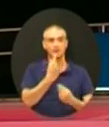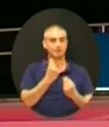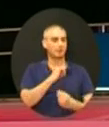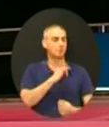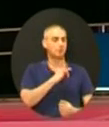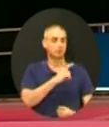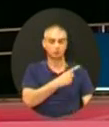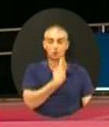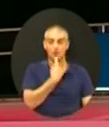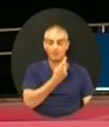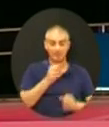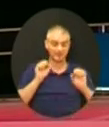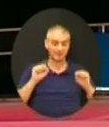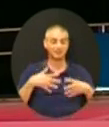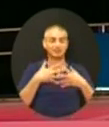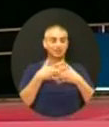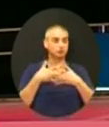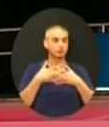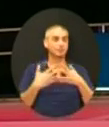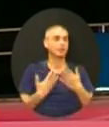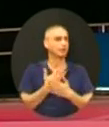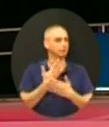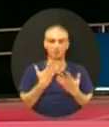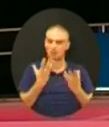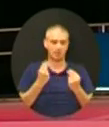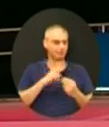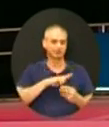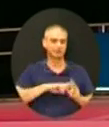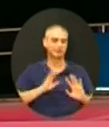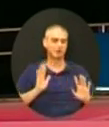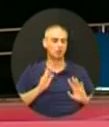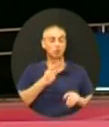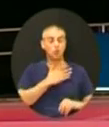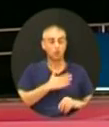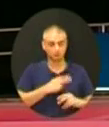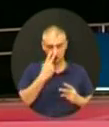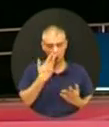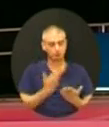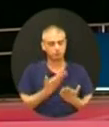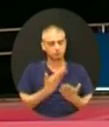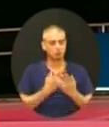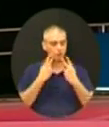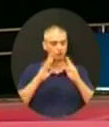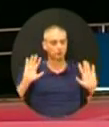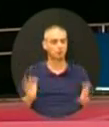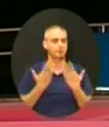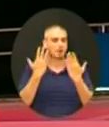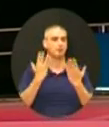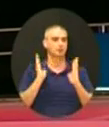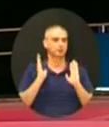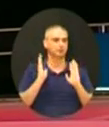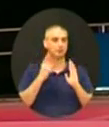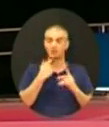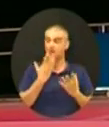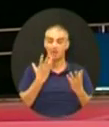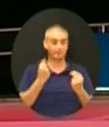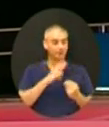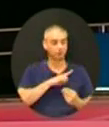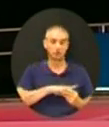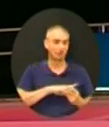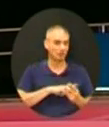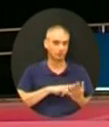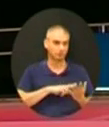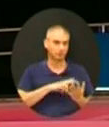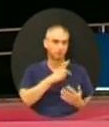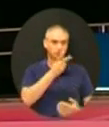מעניינים. הוא אמר לנשיא ארצות הברית החדש, אין הרבה סבלנות. הוא רוצה לראות תוצאות. הסוגיה הזאת של אין הרבה סובלנות, אז